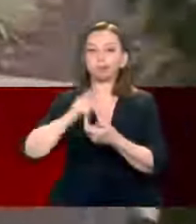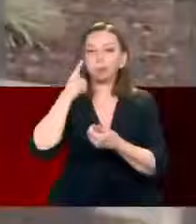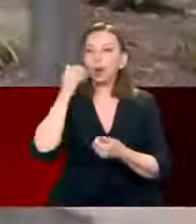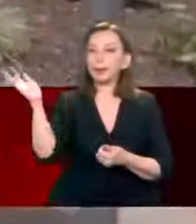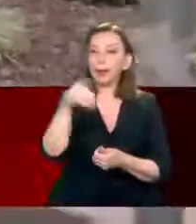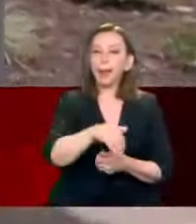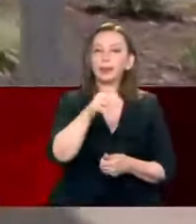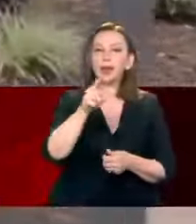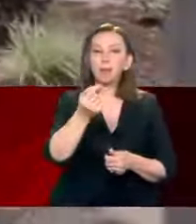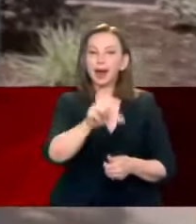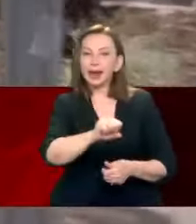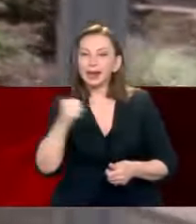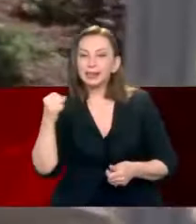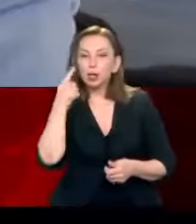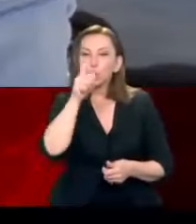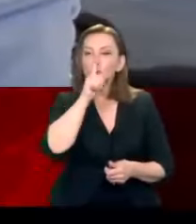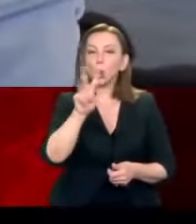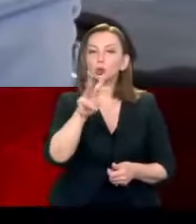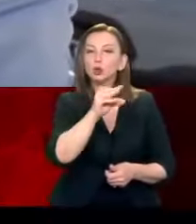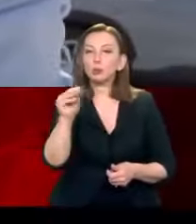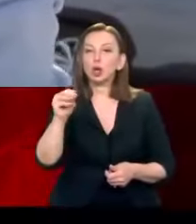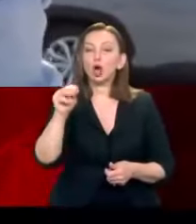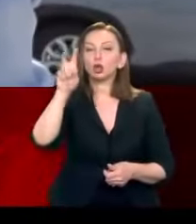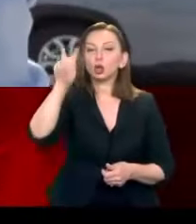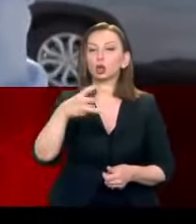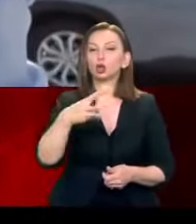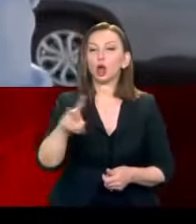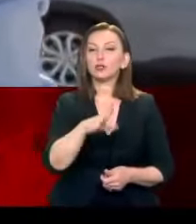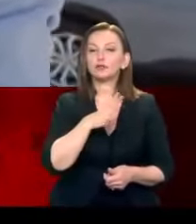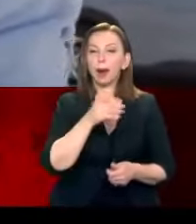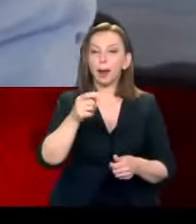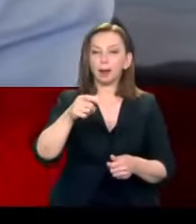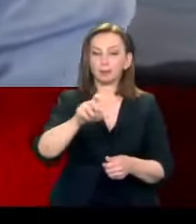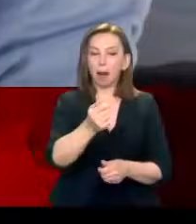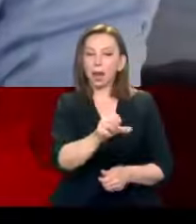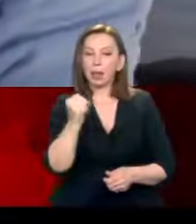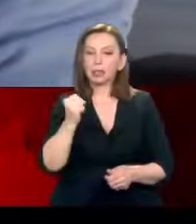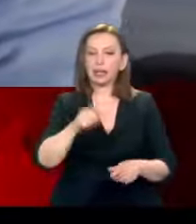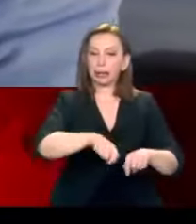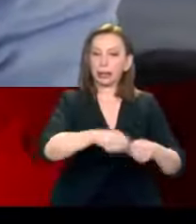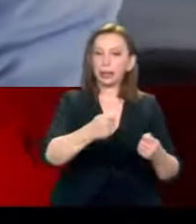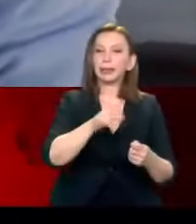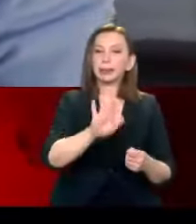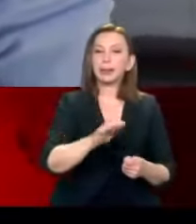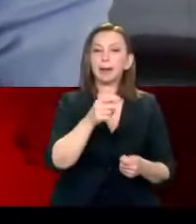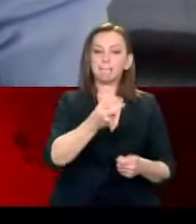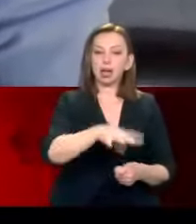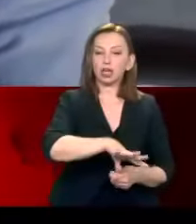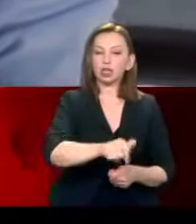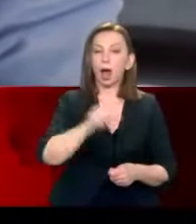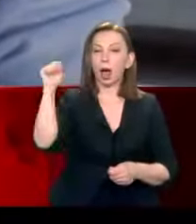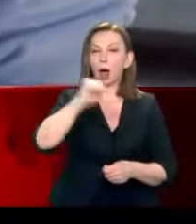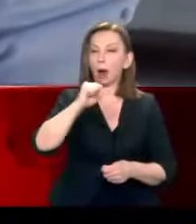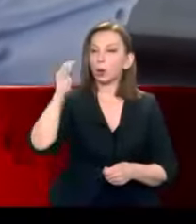içinde 130 milyon liralık döviz vardı. Onlar kasaları kırıp içindeki paraları çalarken yalının önüne de kamyonet yanaştı. Ve o